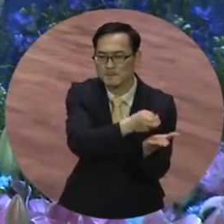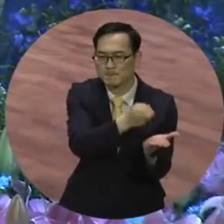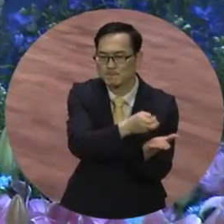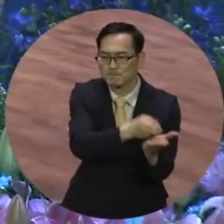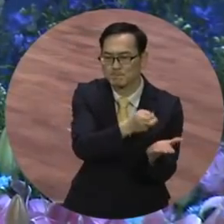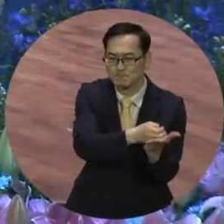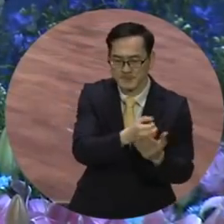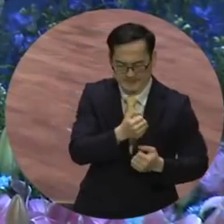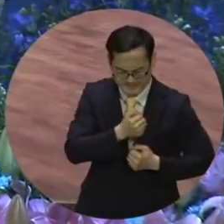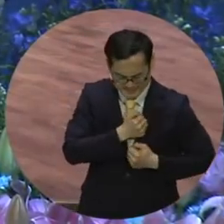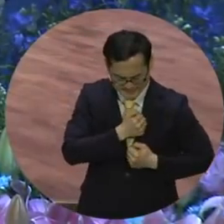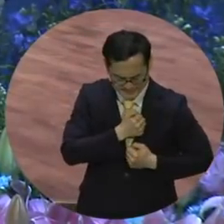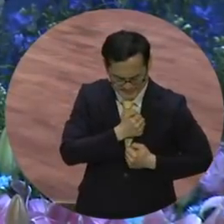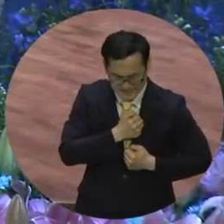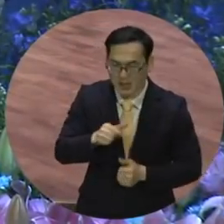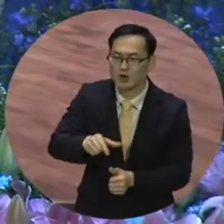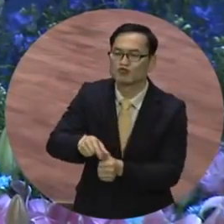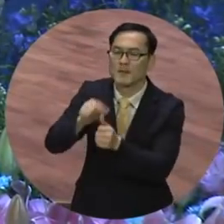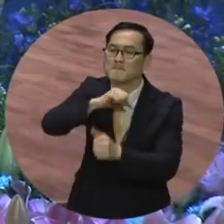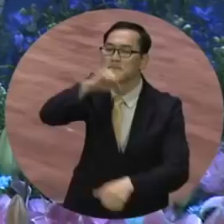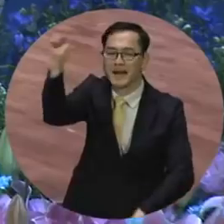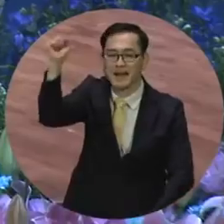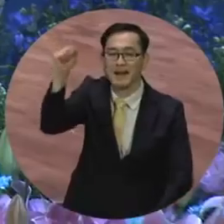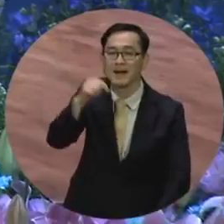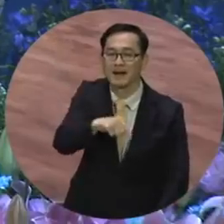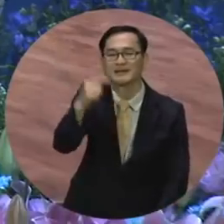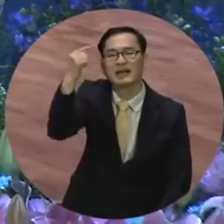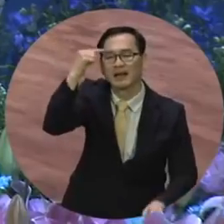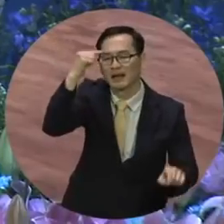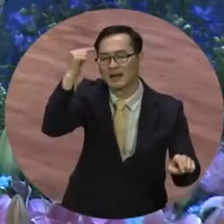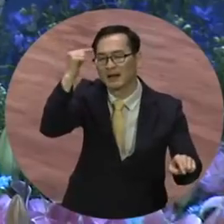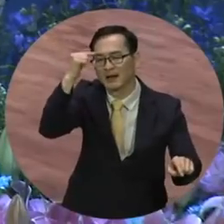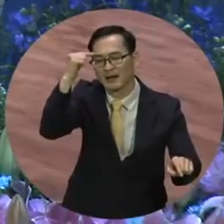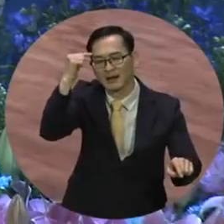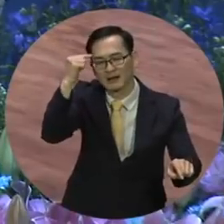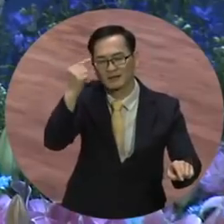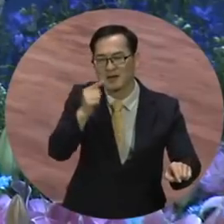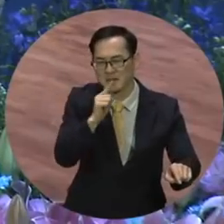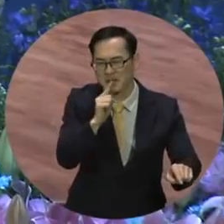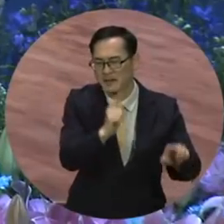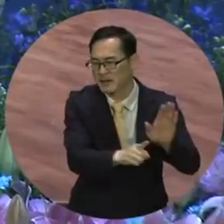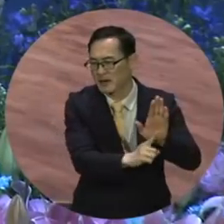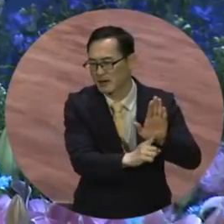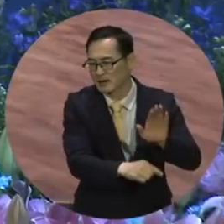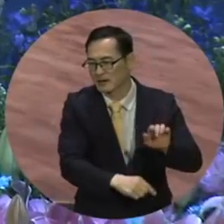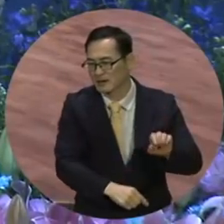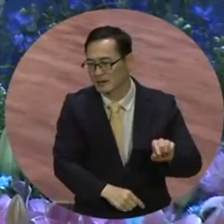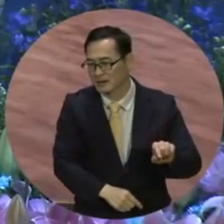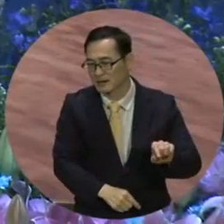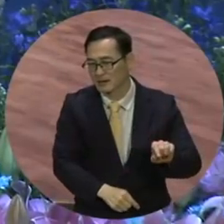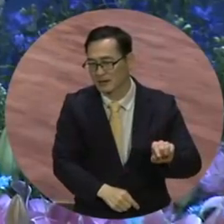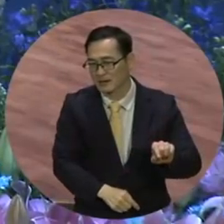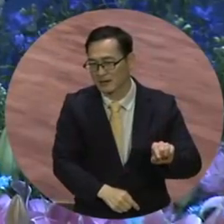지켜야 구원을 얻는다라고 주장을 했어요. 율법을 지켜야 구원을